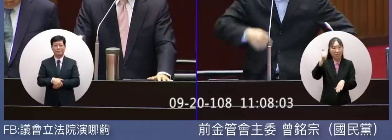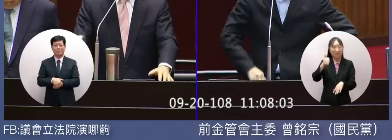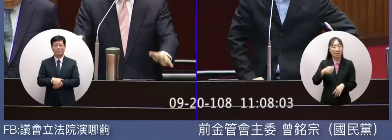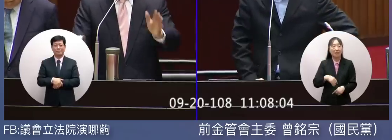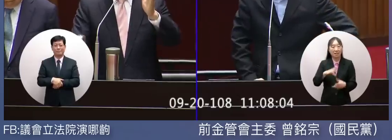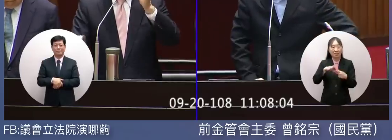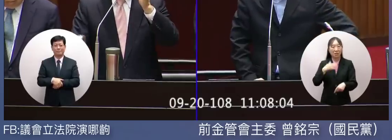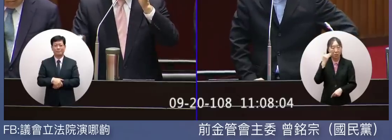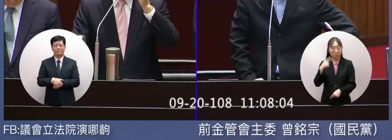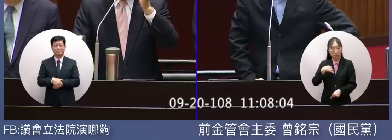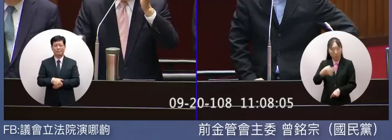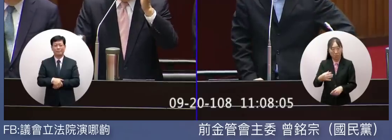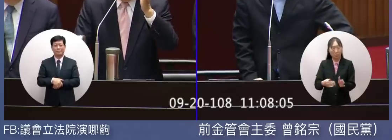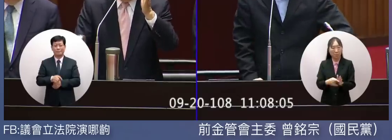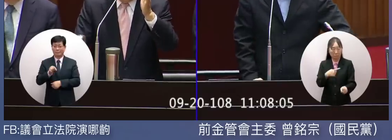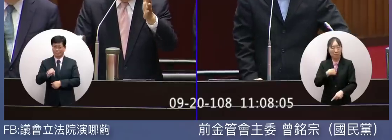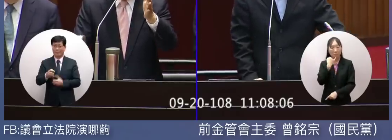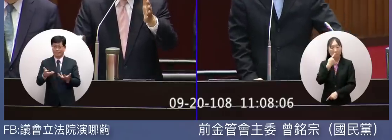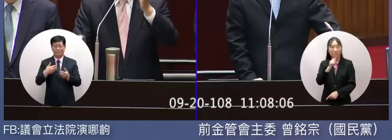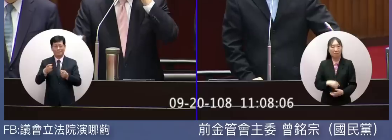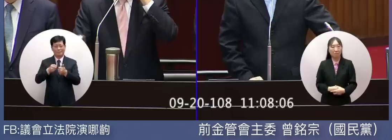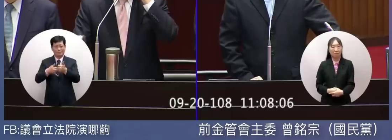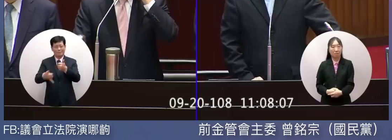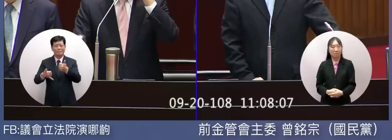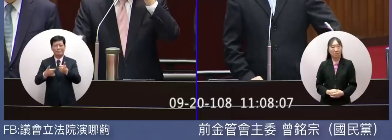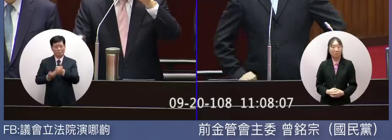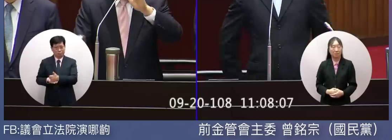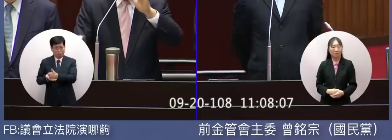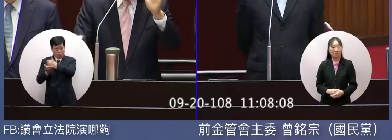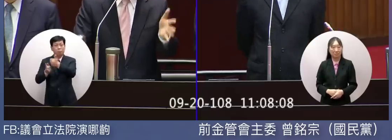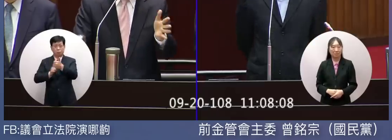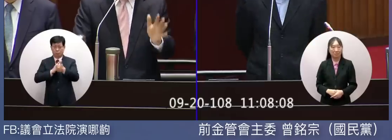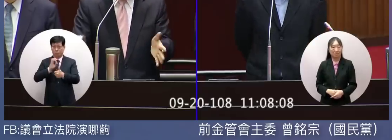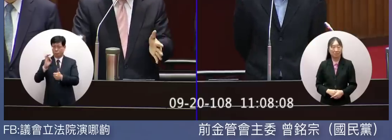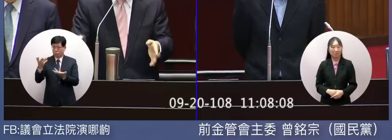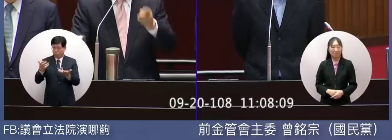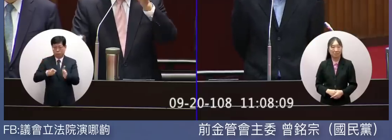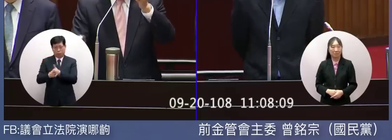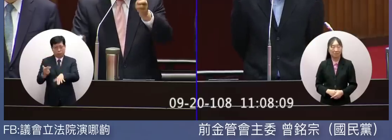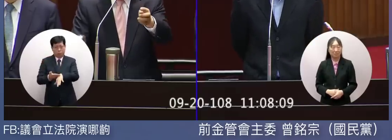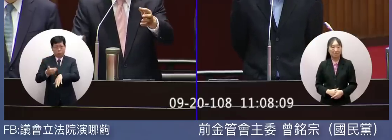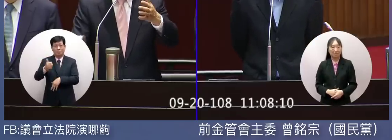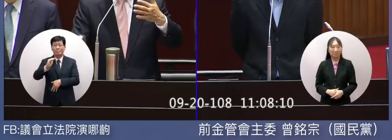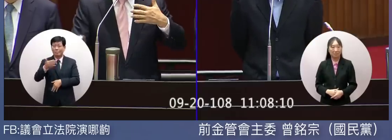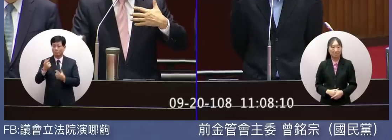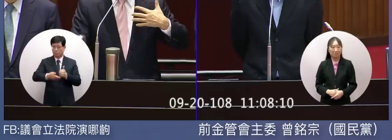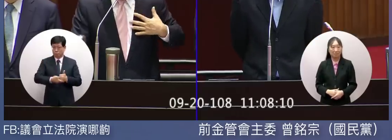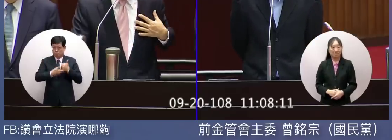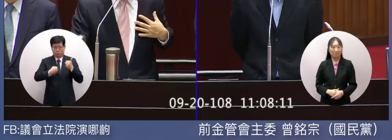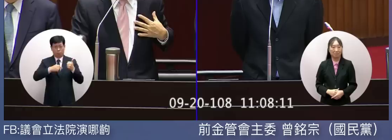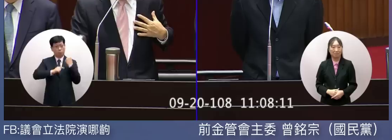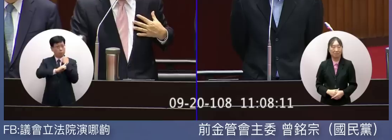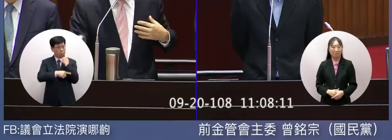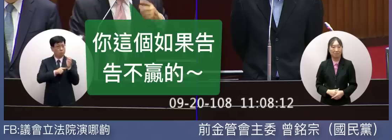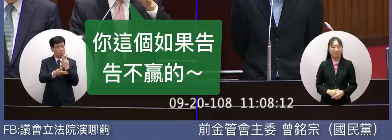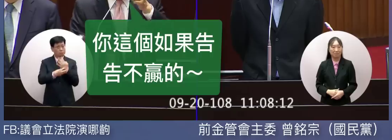股就告你哦。 这个委员，我尊重你在财务上的专业，但你也要尊重我在法